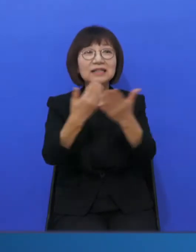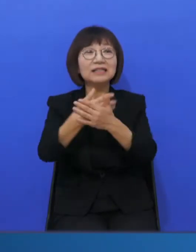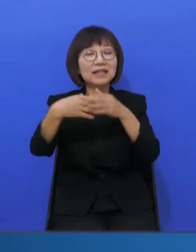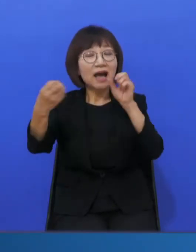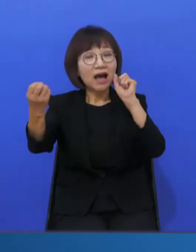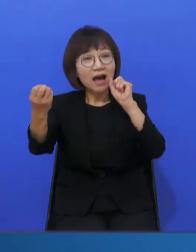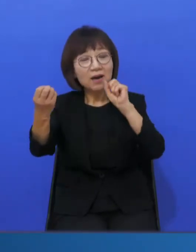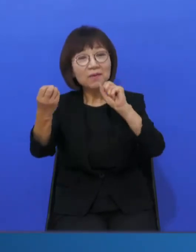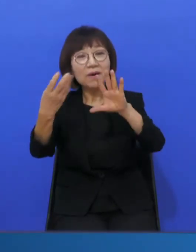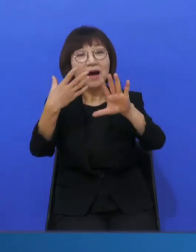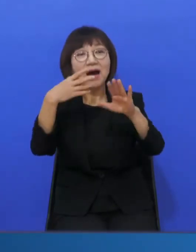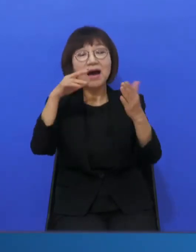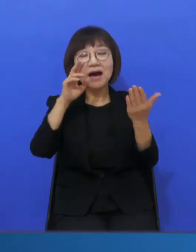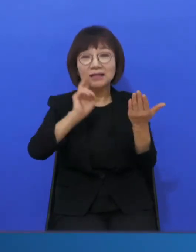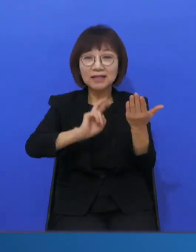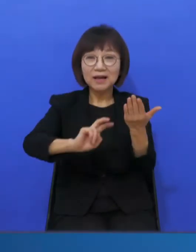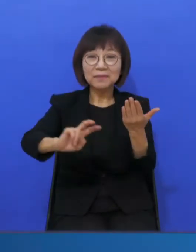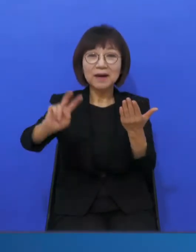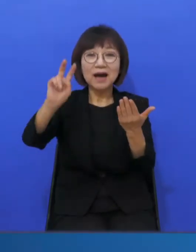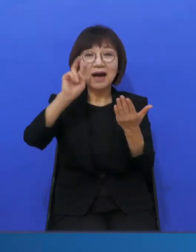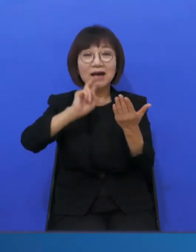천사들 다